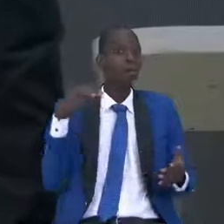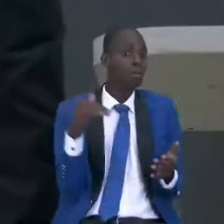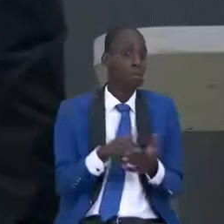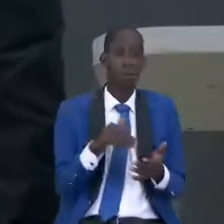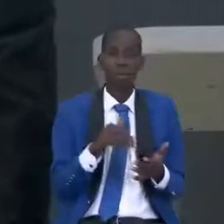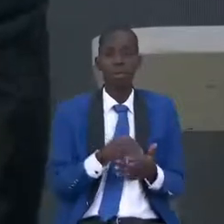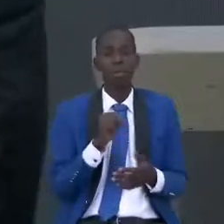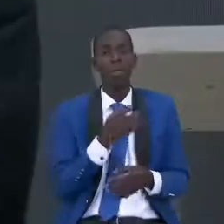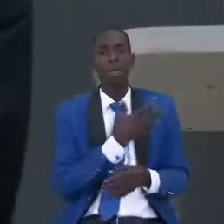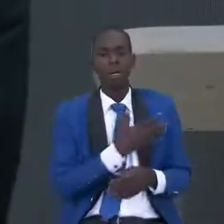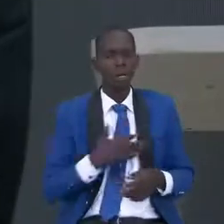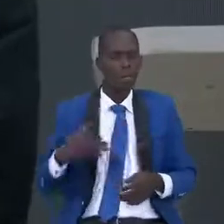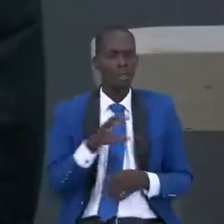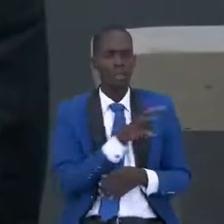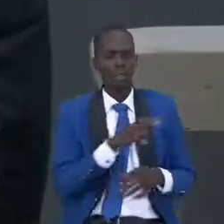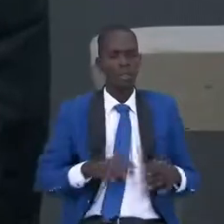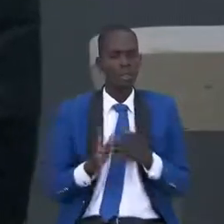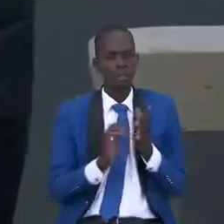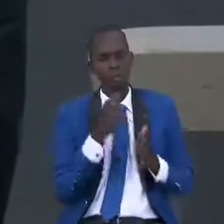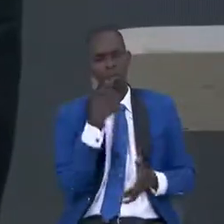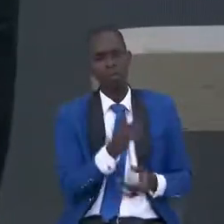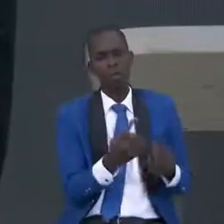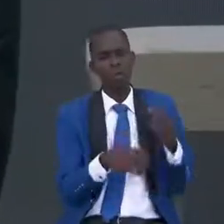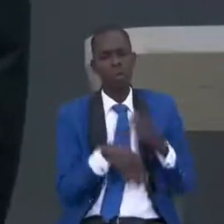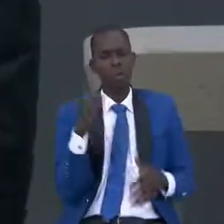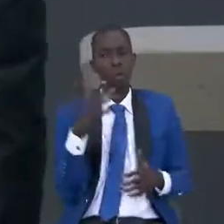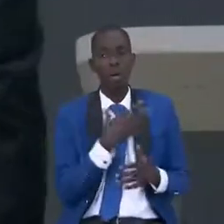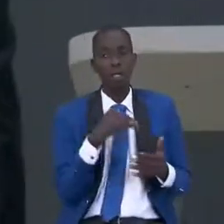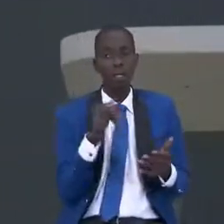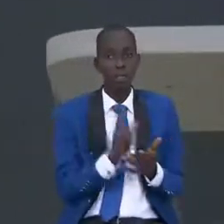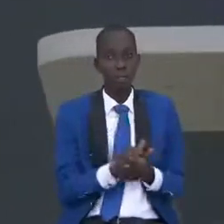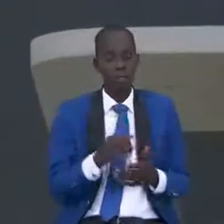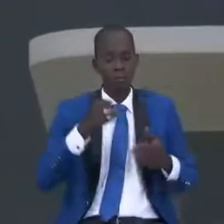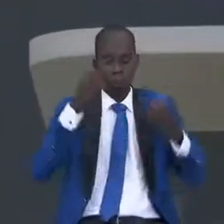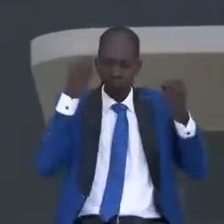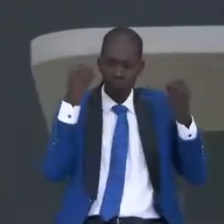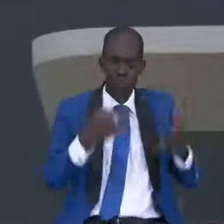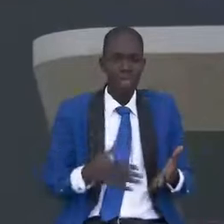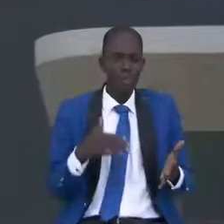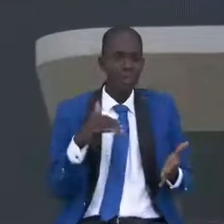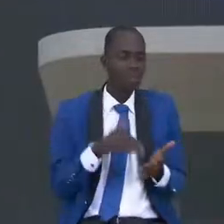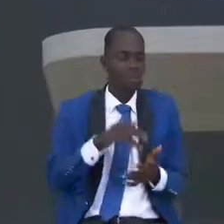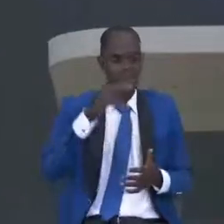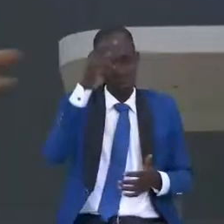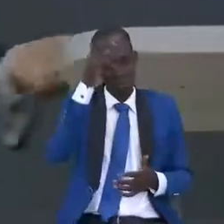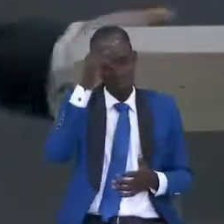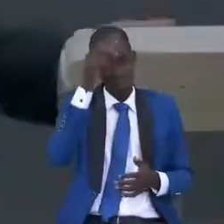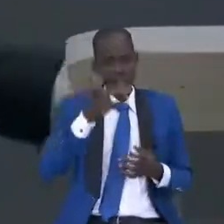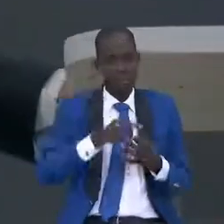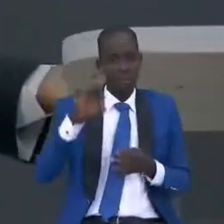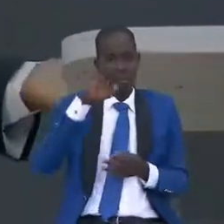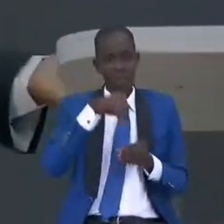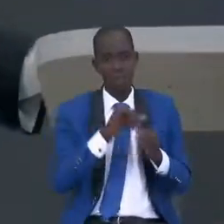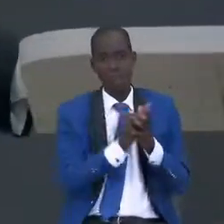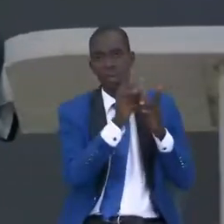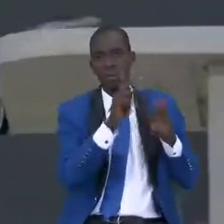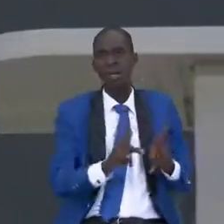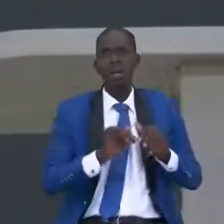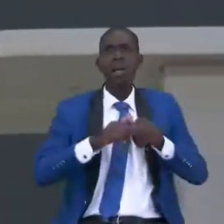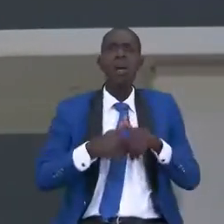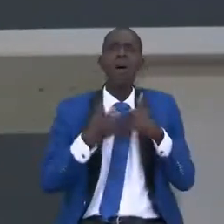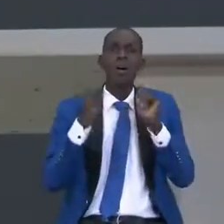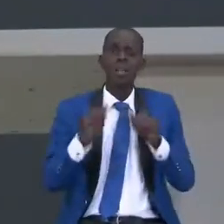en un seul mot, sors! Et cette légion est sortie. Comment alors avec un garçon qui